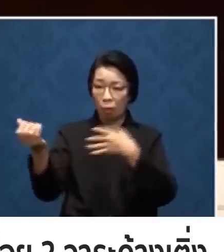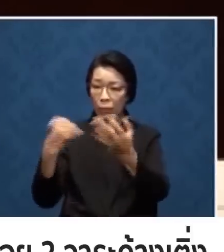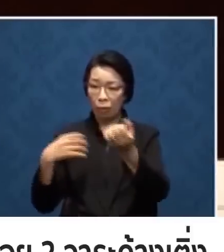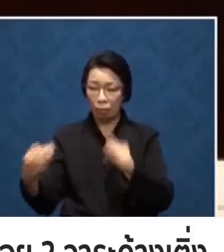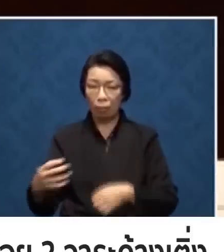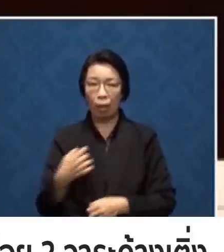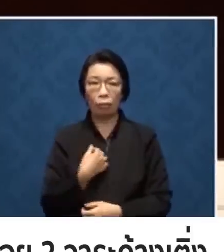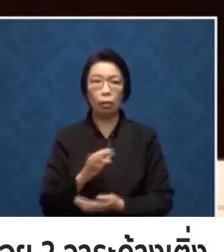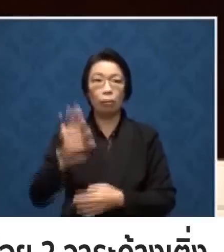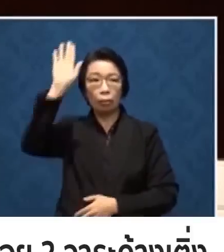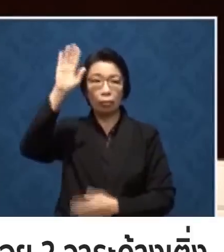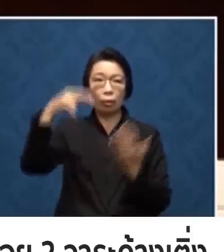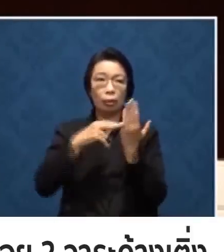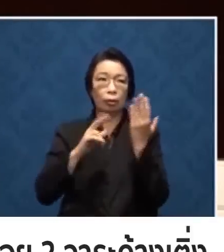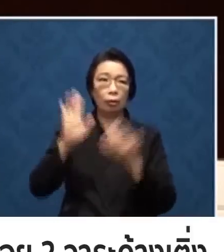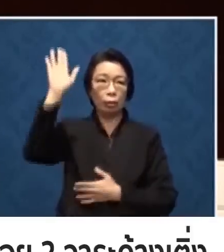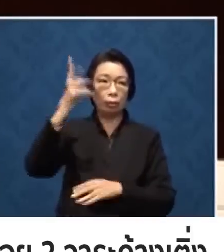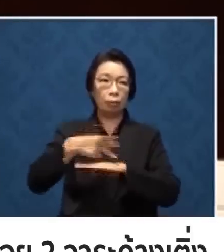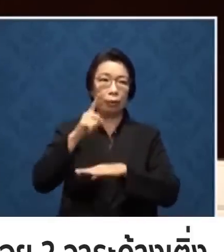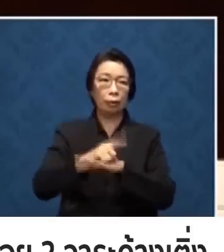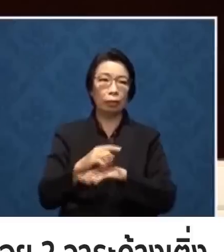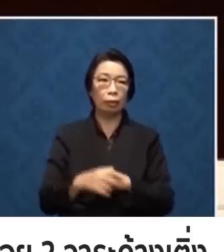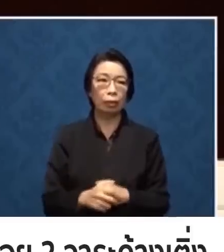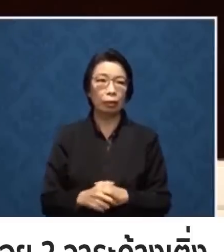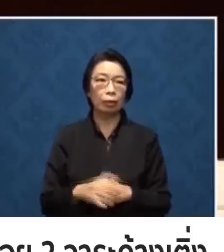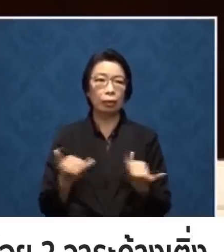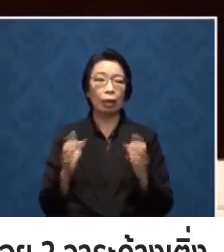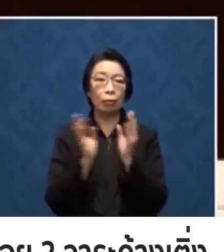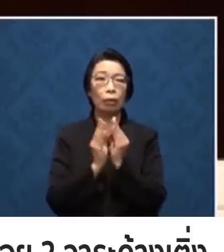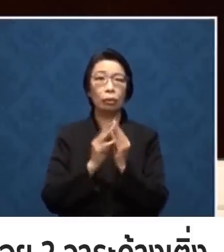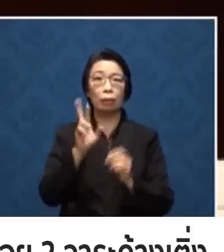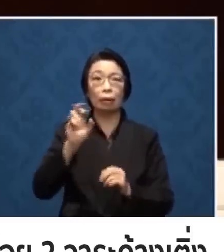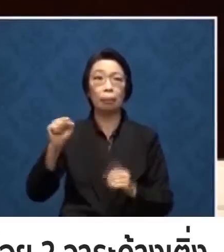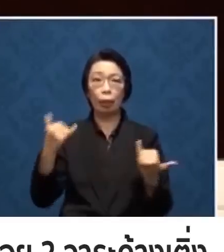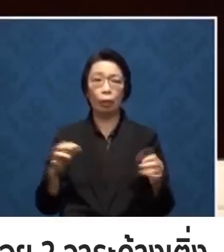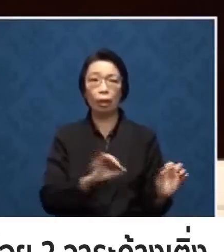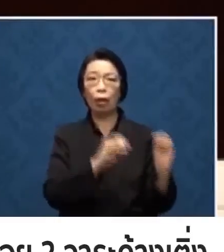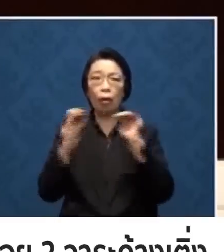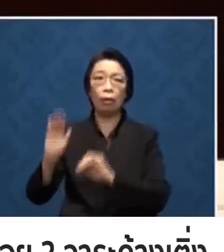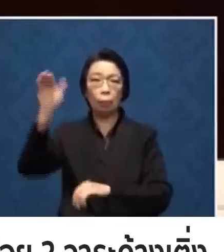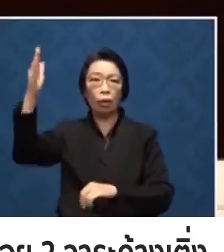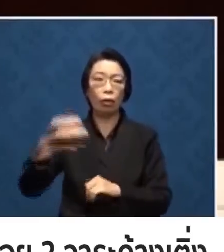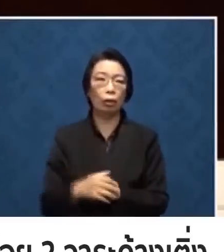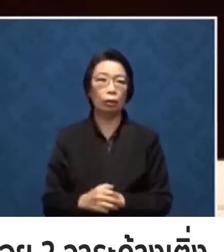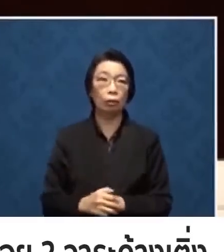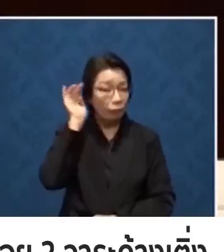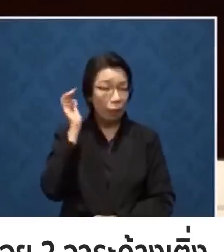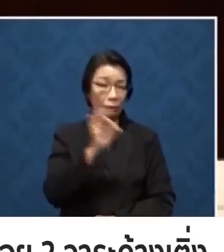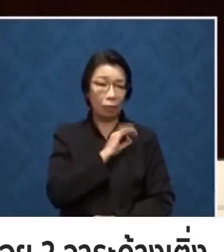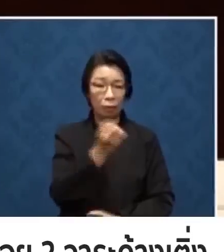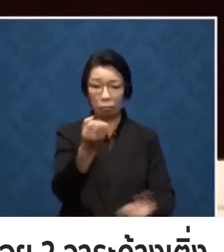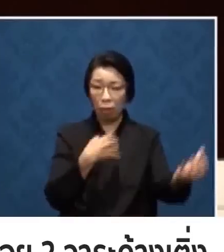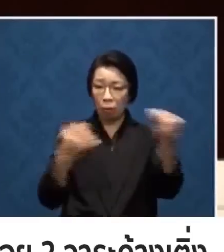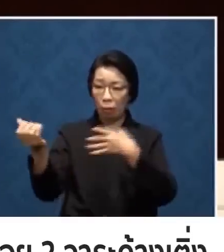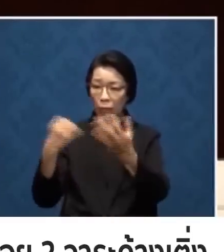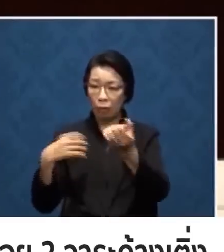อ่ะนี่ช่วงท้ายนะคะปิดเรียบร้อยแล้วค่ะ ไม่ได้แม้กระทั่งกดออดนะฮะม า หาออดไม่เจอเพราะบางช่วงอาจารย์วนอ